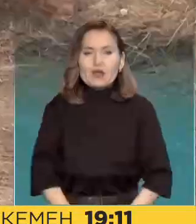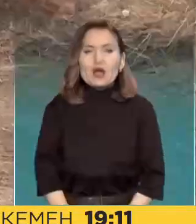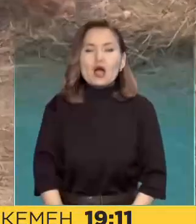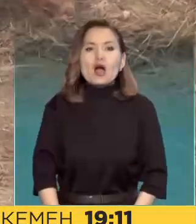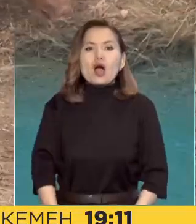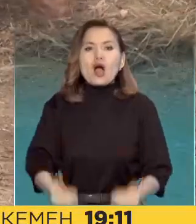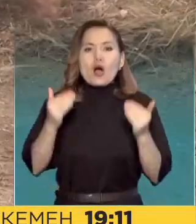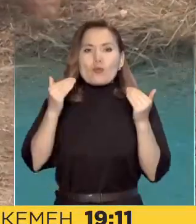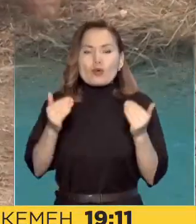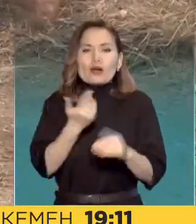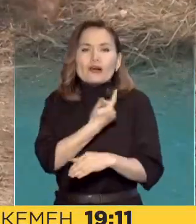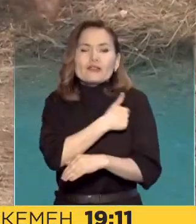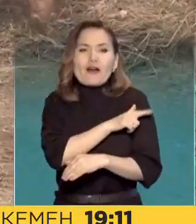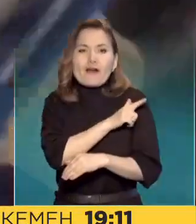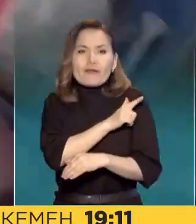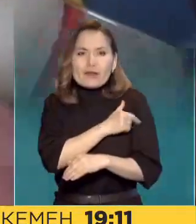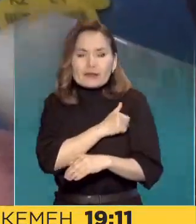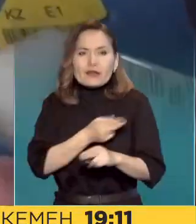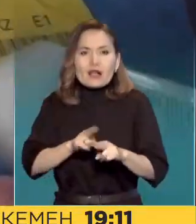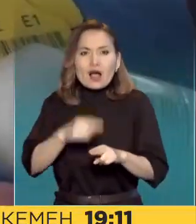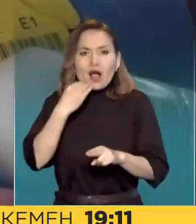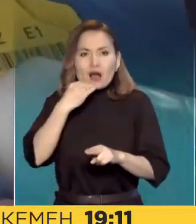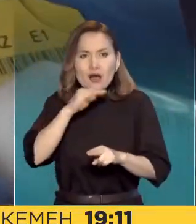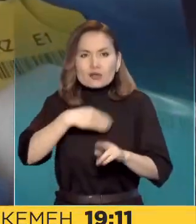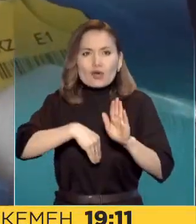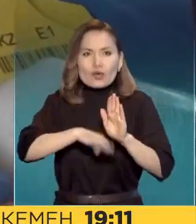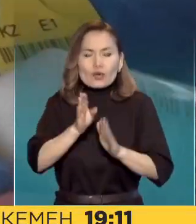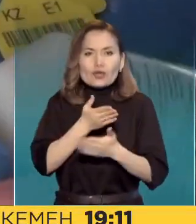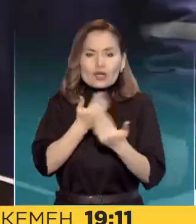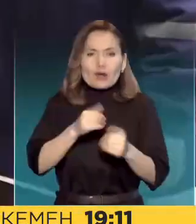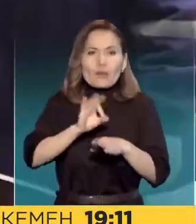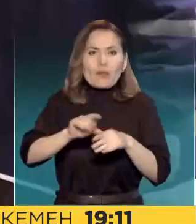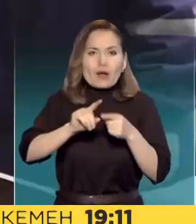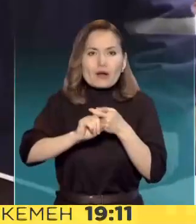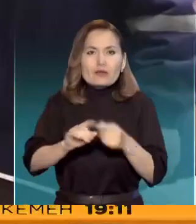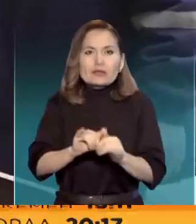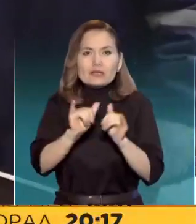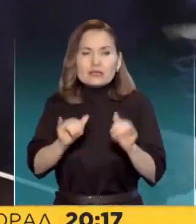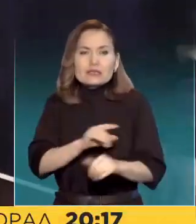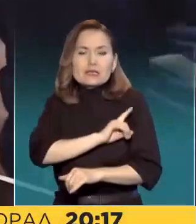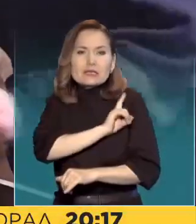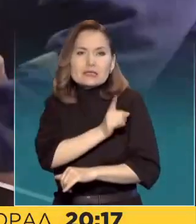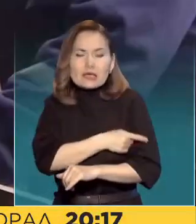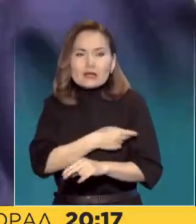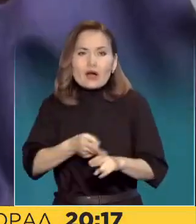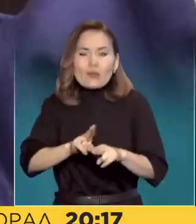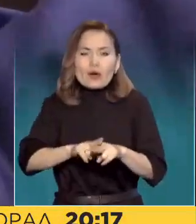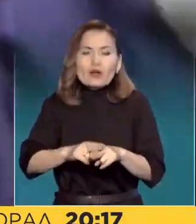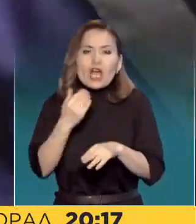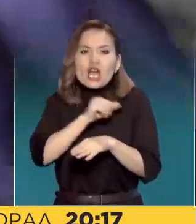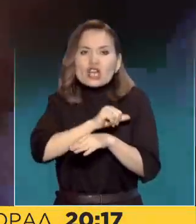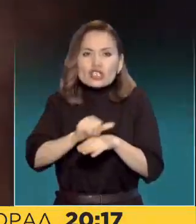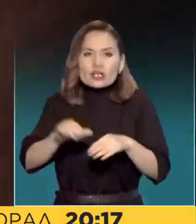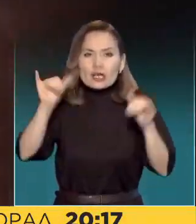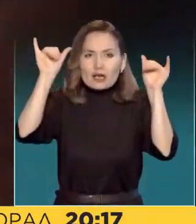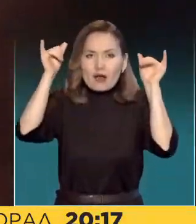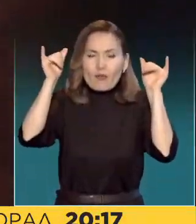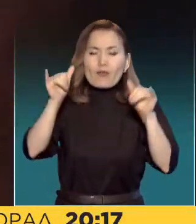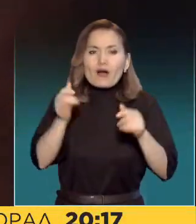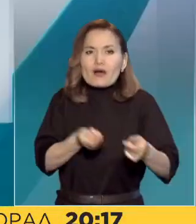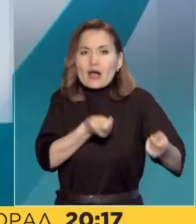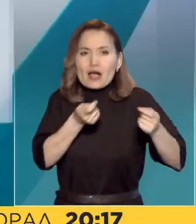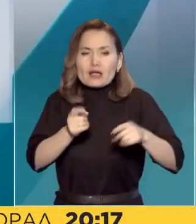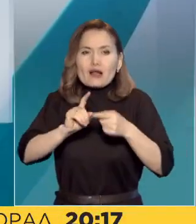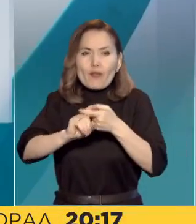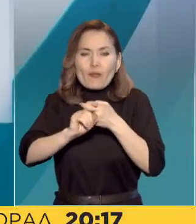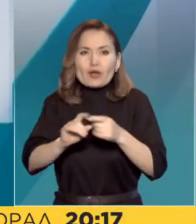Бүгінгі ветеринария саласының атыларда заты жоқ. Салдарынан аурулар сан артқан. Тіпті дерт импортталған асыл тұқымды малмен де елге келіп